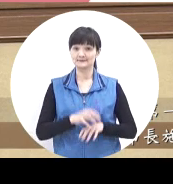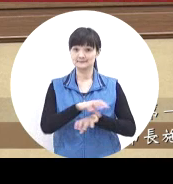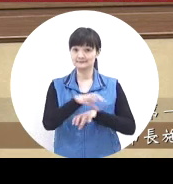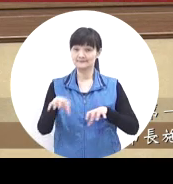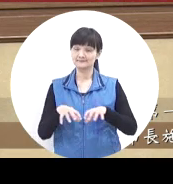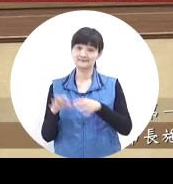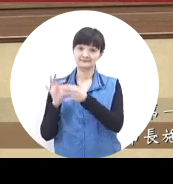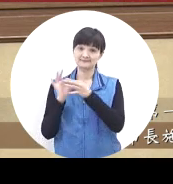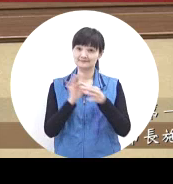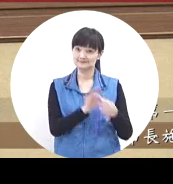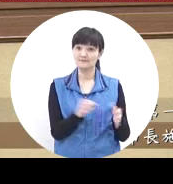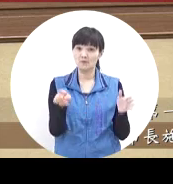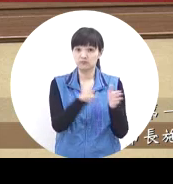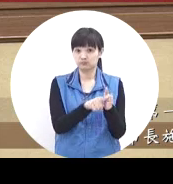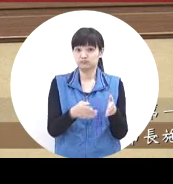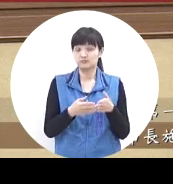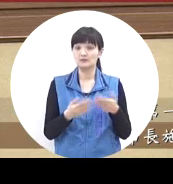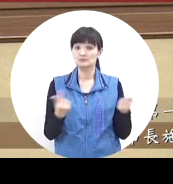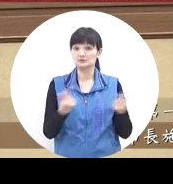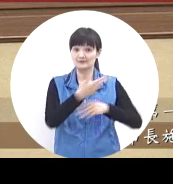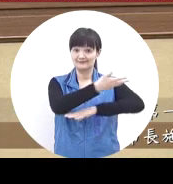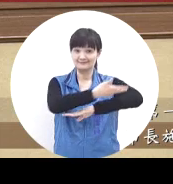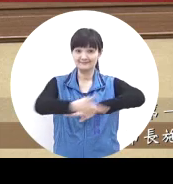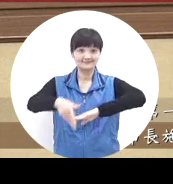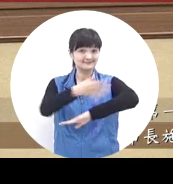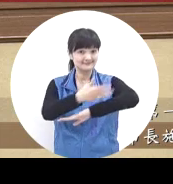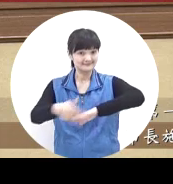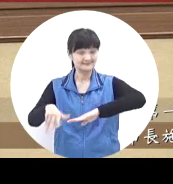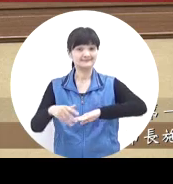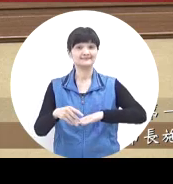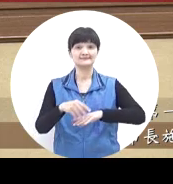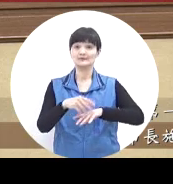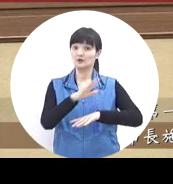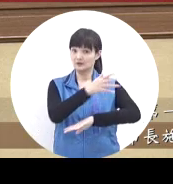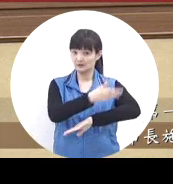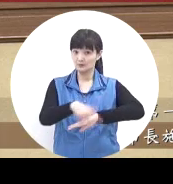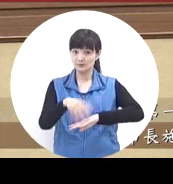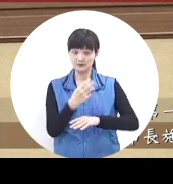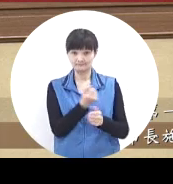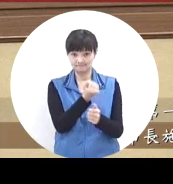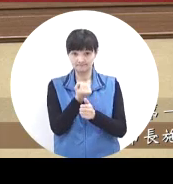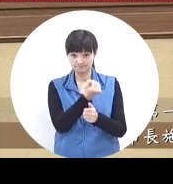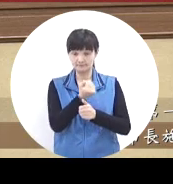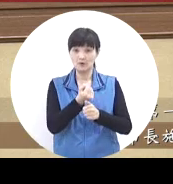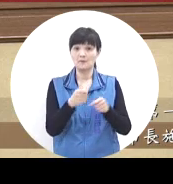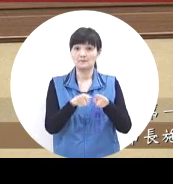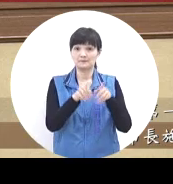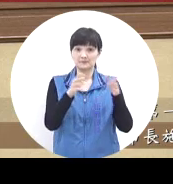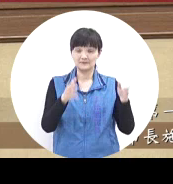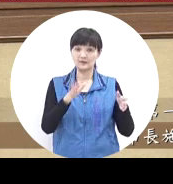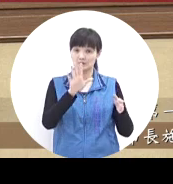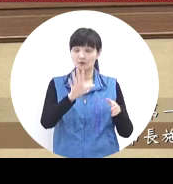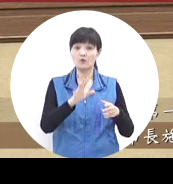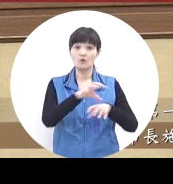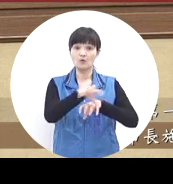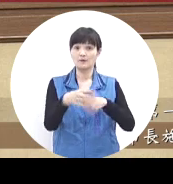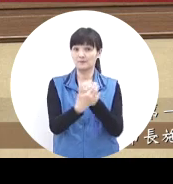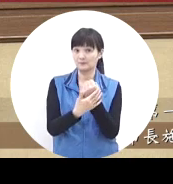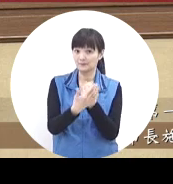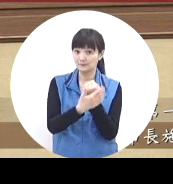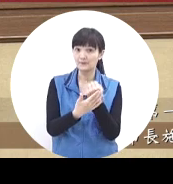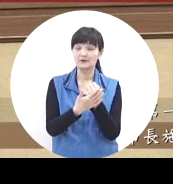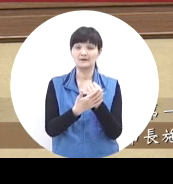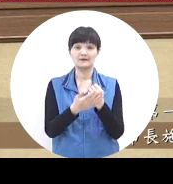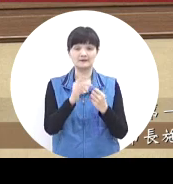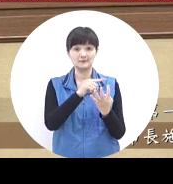河川营造，我们特别成立一个河川流域治理平台，整合水利环保19个行